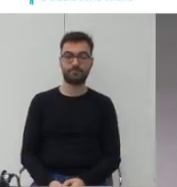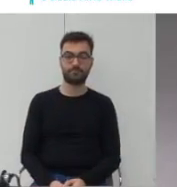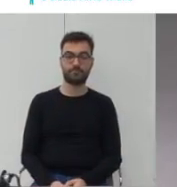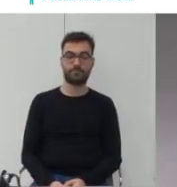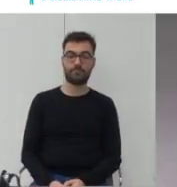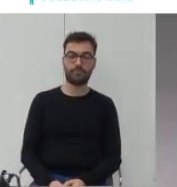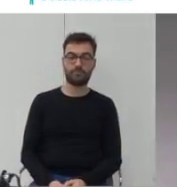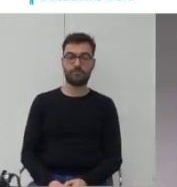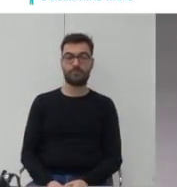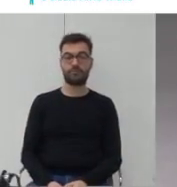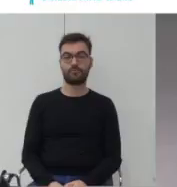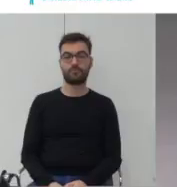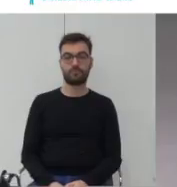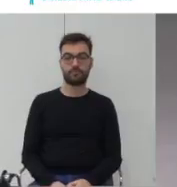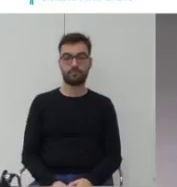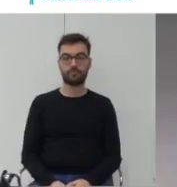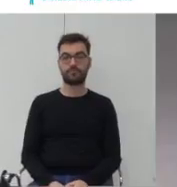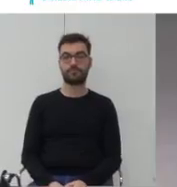opiekować.